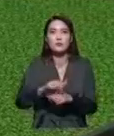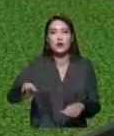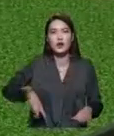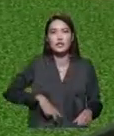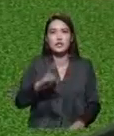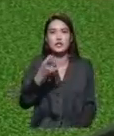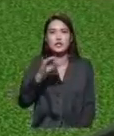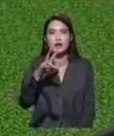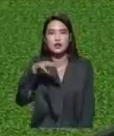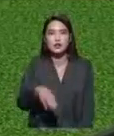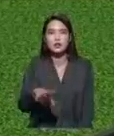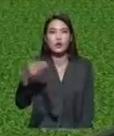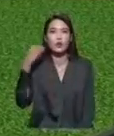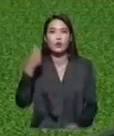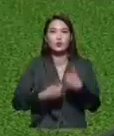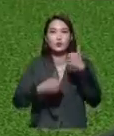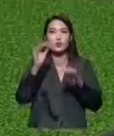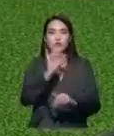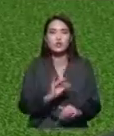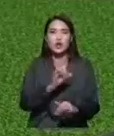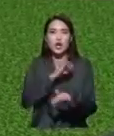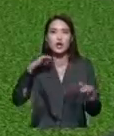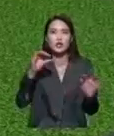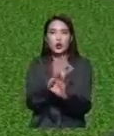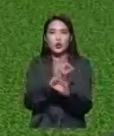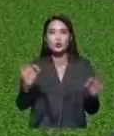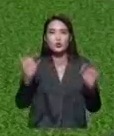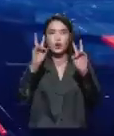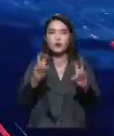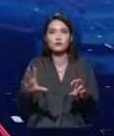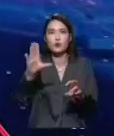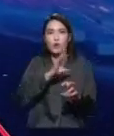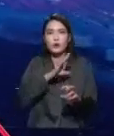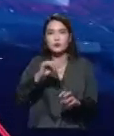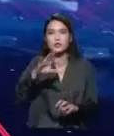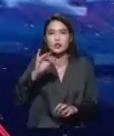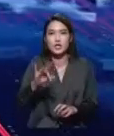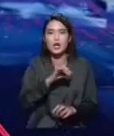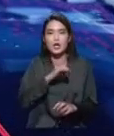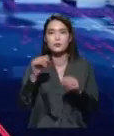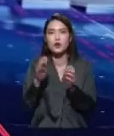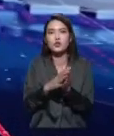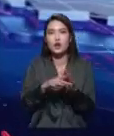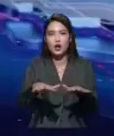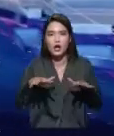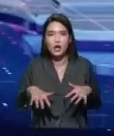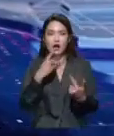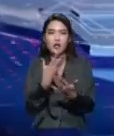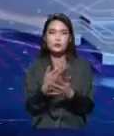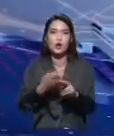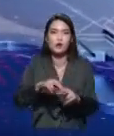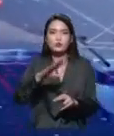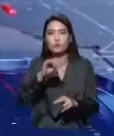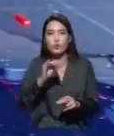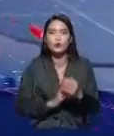Крейг Тайли өткен турнирді тарихтағы ең үздік деп атады. Теннисшілермен жанкүйерлердің пікірі бұл